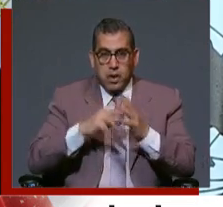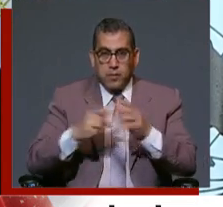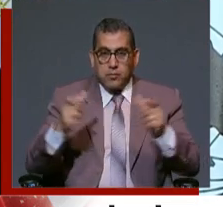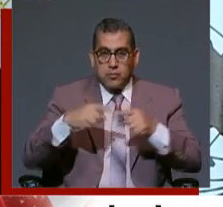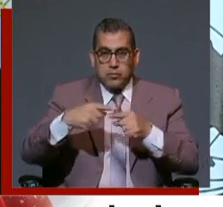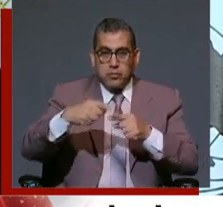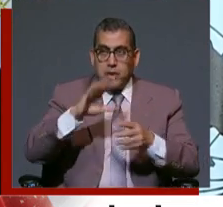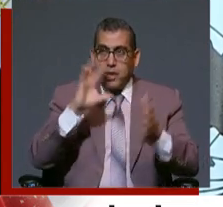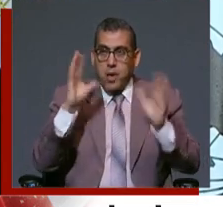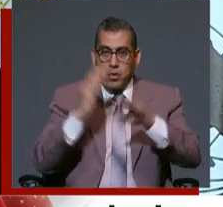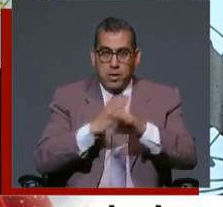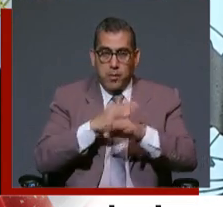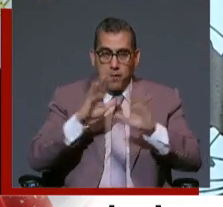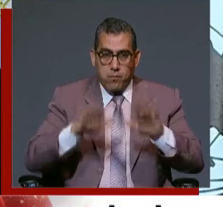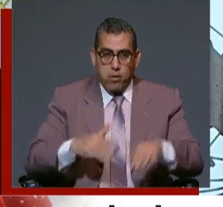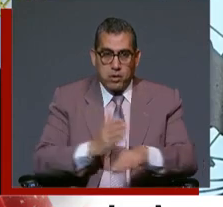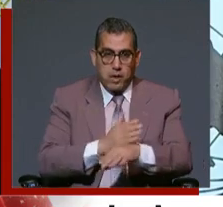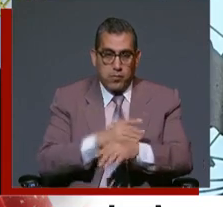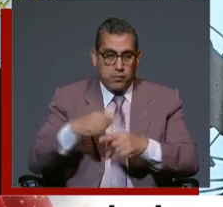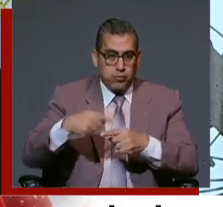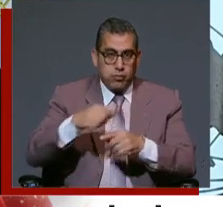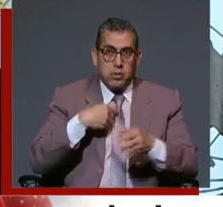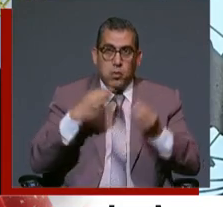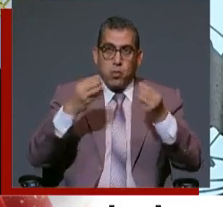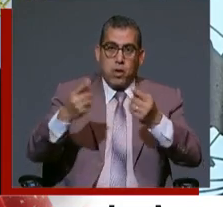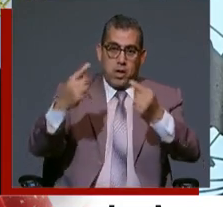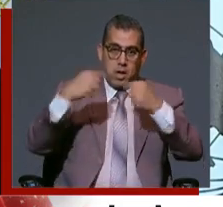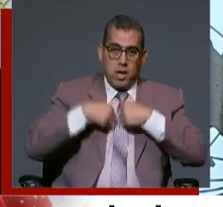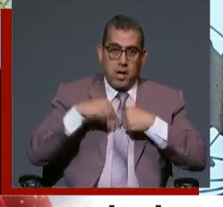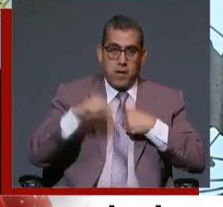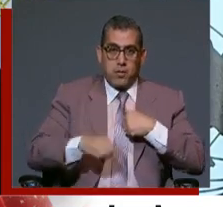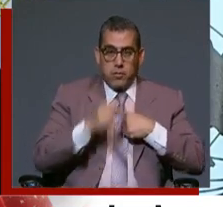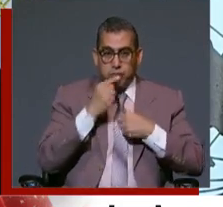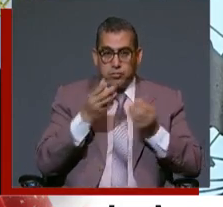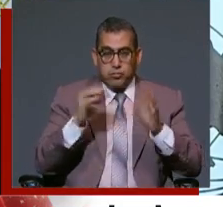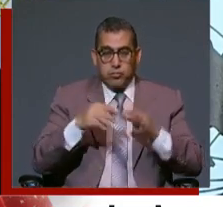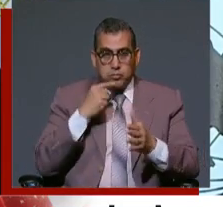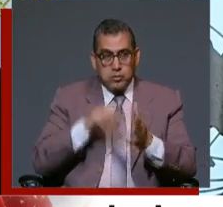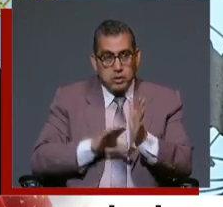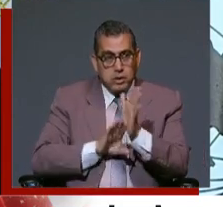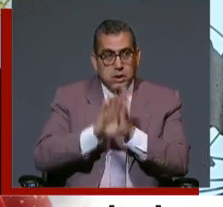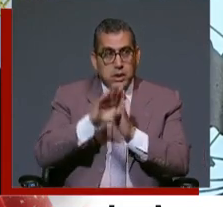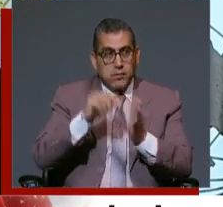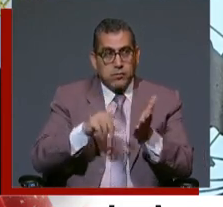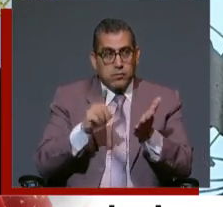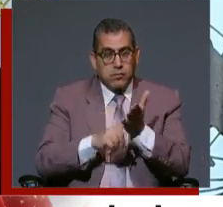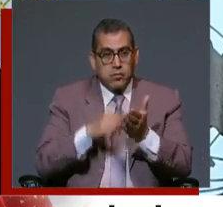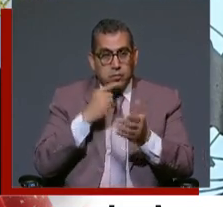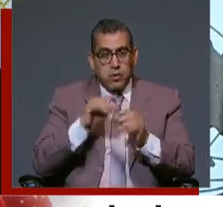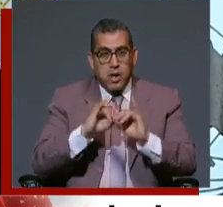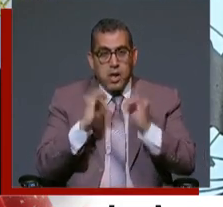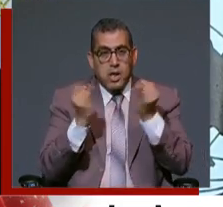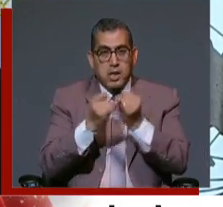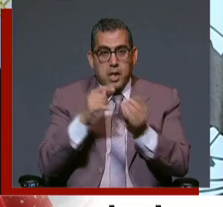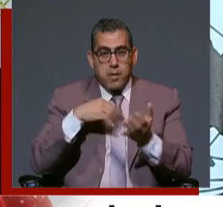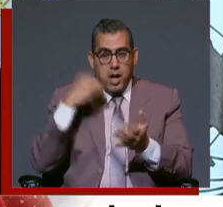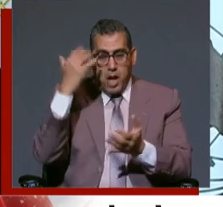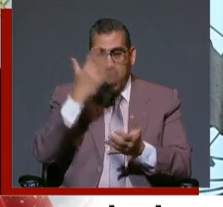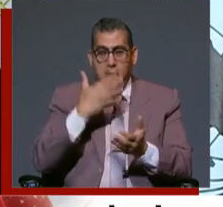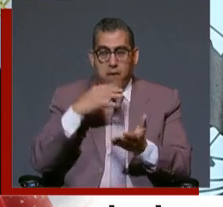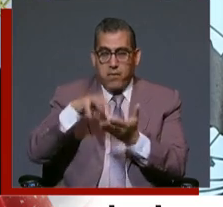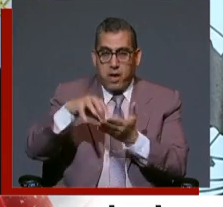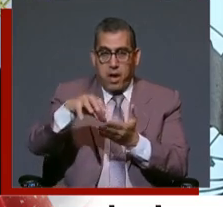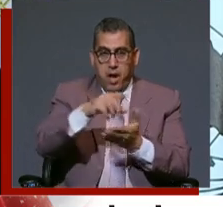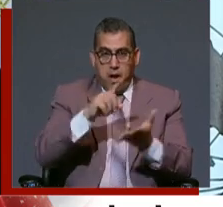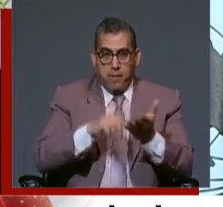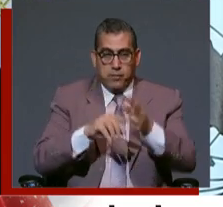الدولي بما زاد في هشاشة دولنا العزيزة. إن بعض التقدم الاقتصادي الاجتماعي في القارة الإفريقية